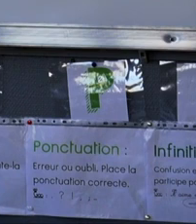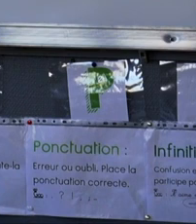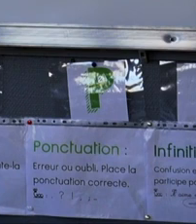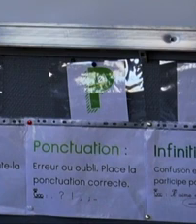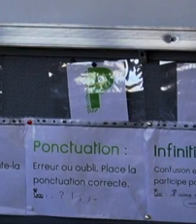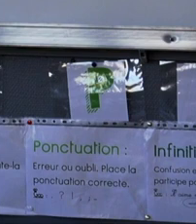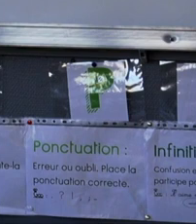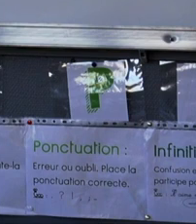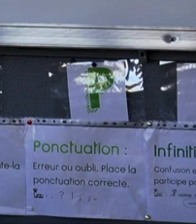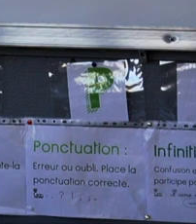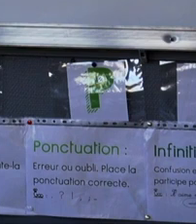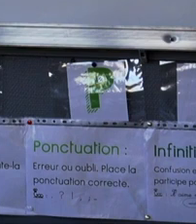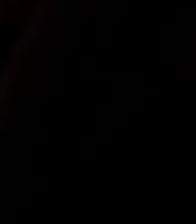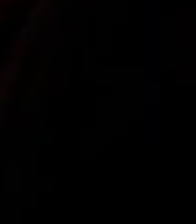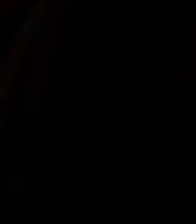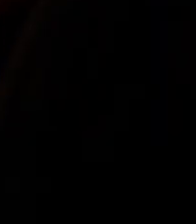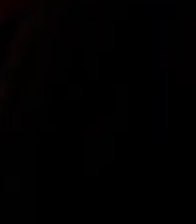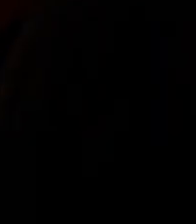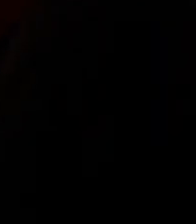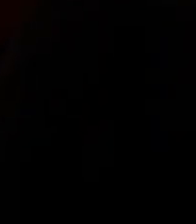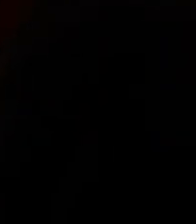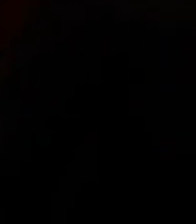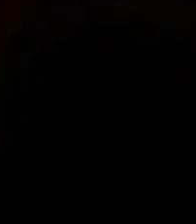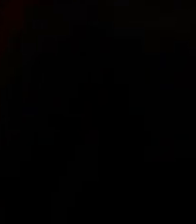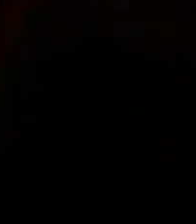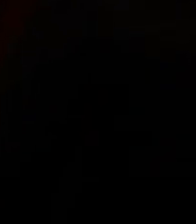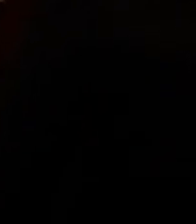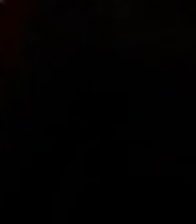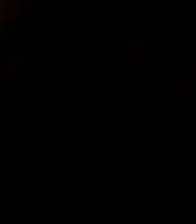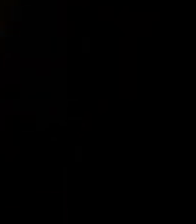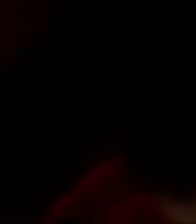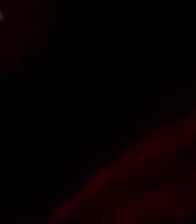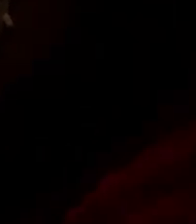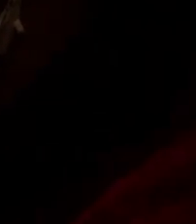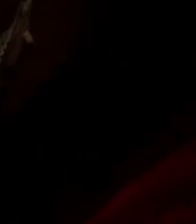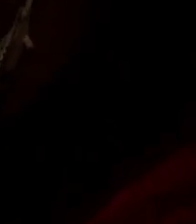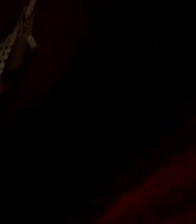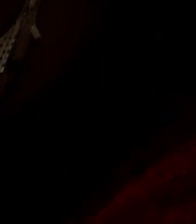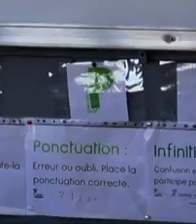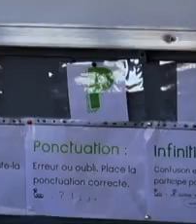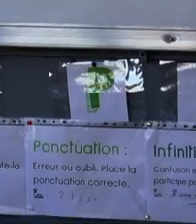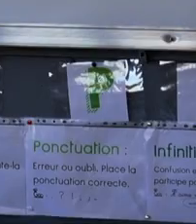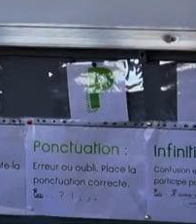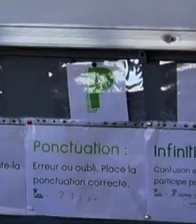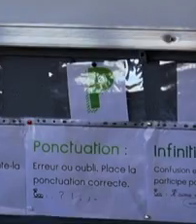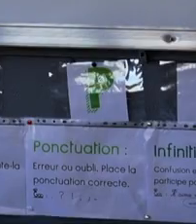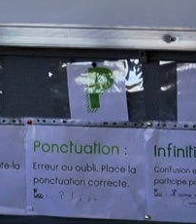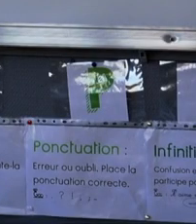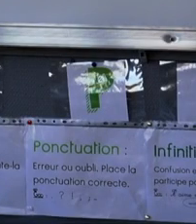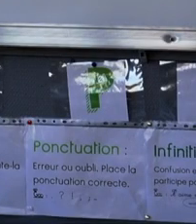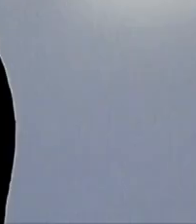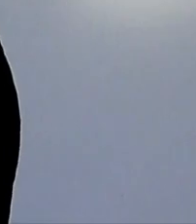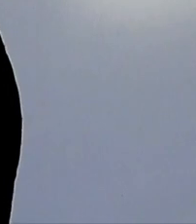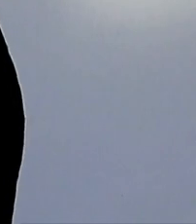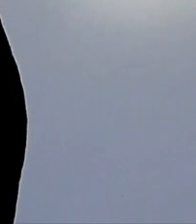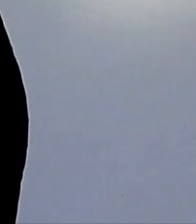besoin de repos en début d'après-midi. Le problème, c'est que cette sieste, elle va s'effacer progressivement et parfois à des âges très différents d'un enfant